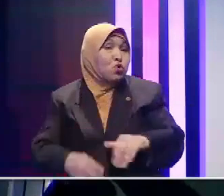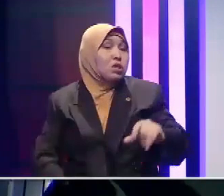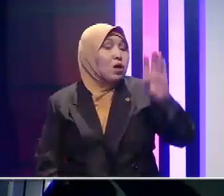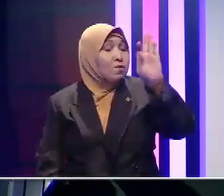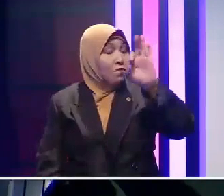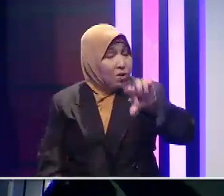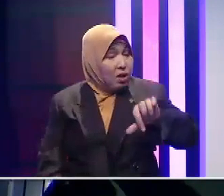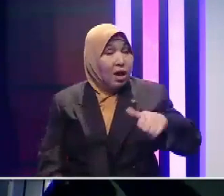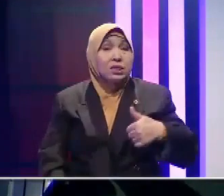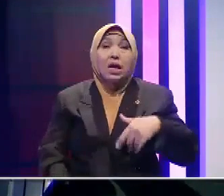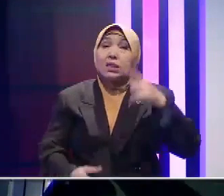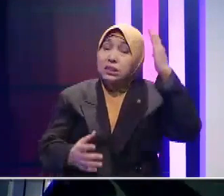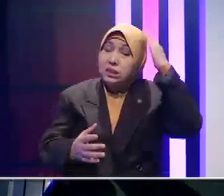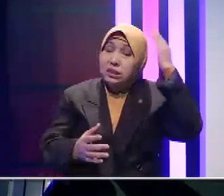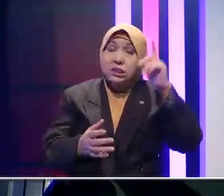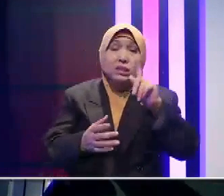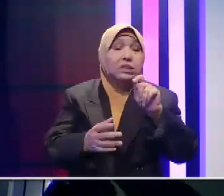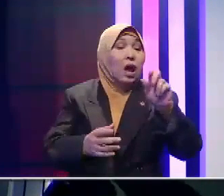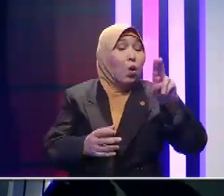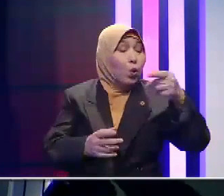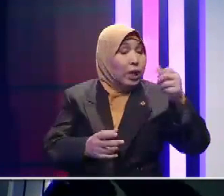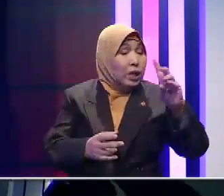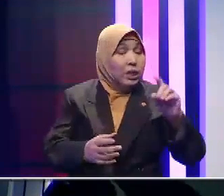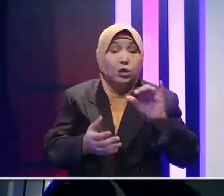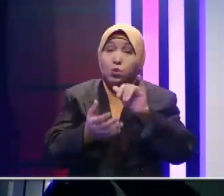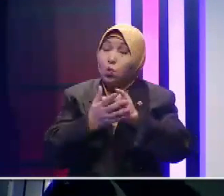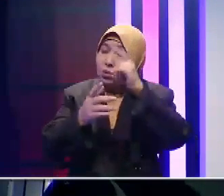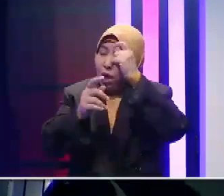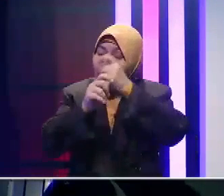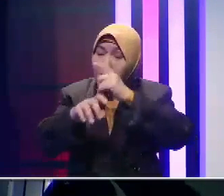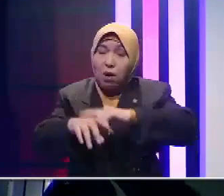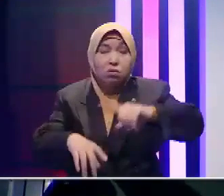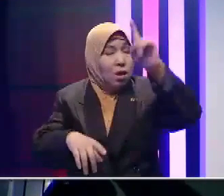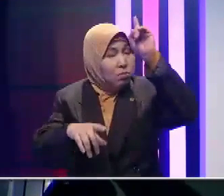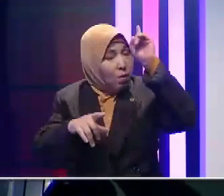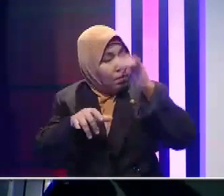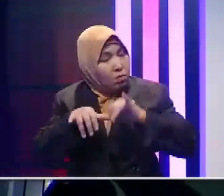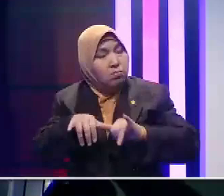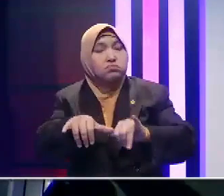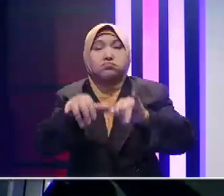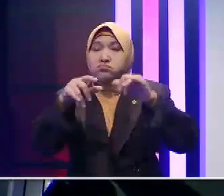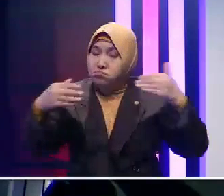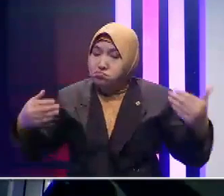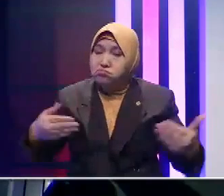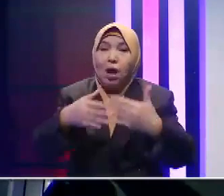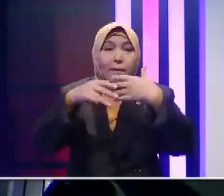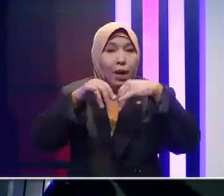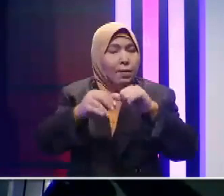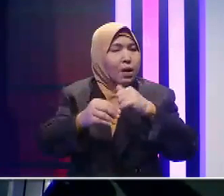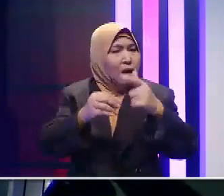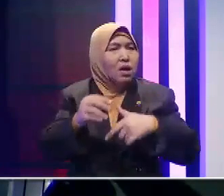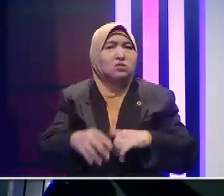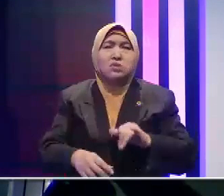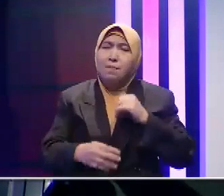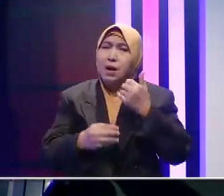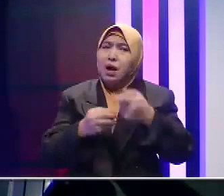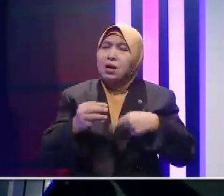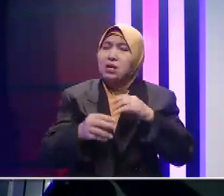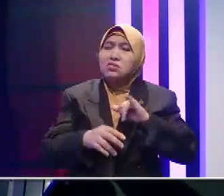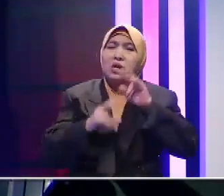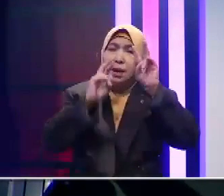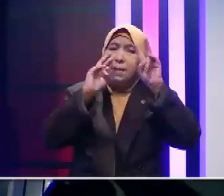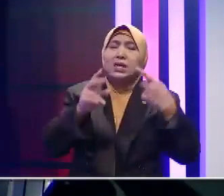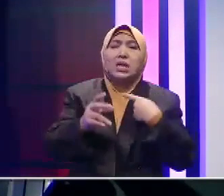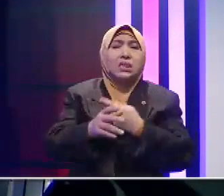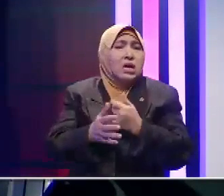perlu diutamakan terus, diselit-selit. Itu bendanya. Akidah dan paling utama. Betul. Antara benda yang saya nampak ialah dalam kita